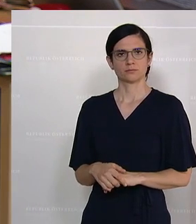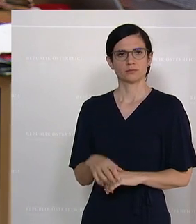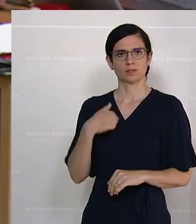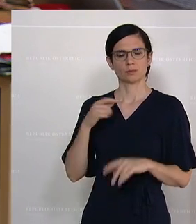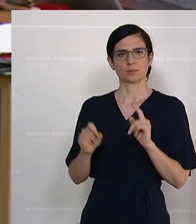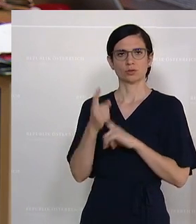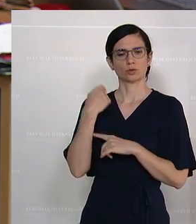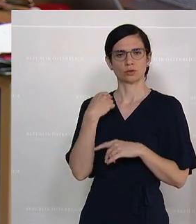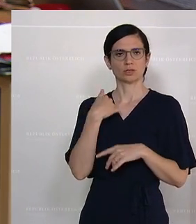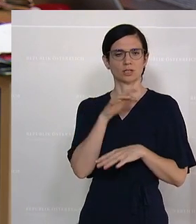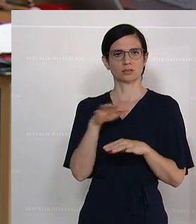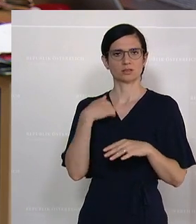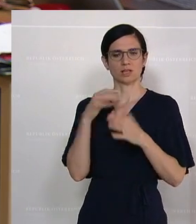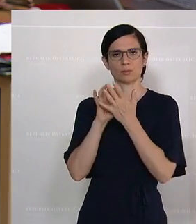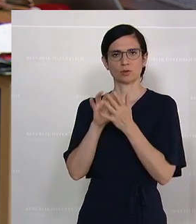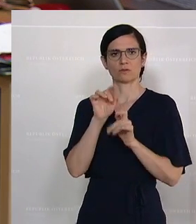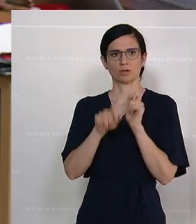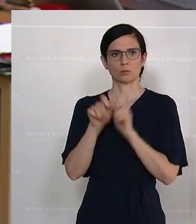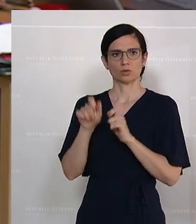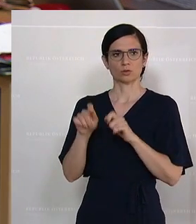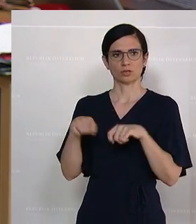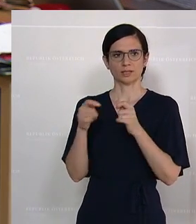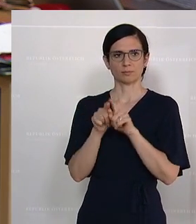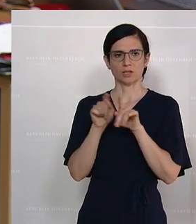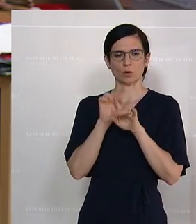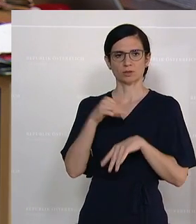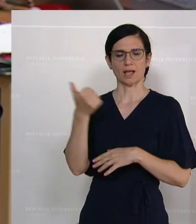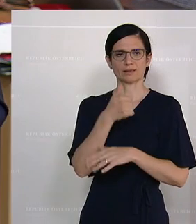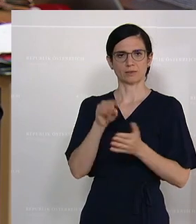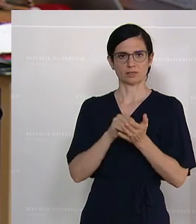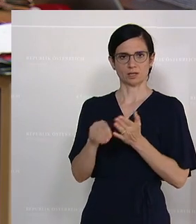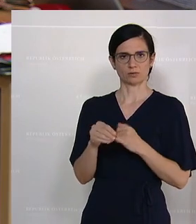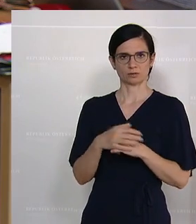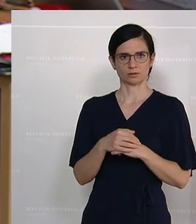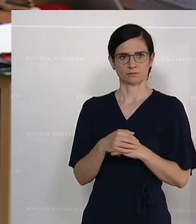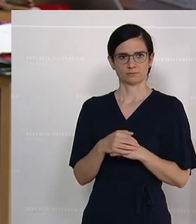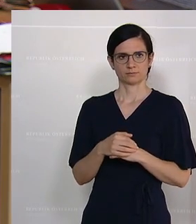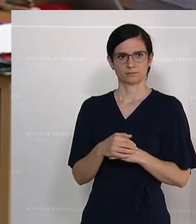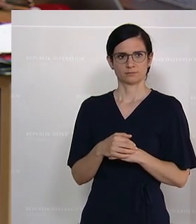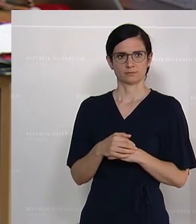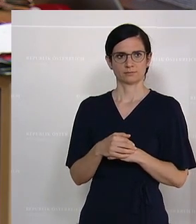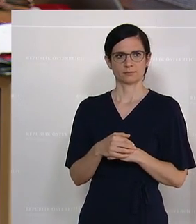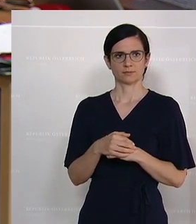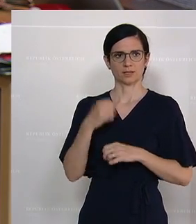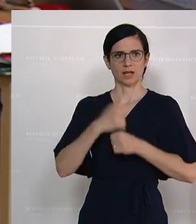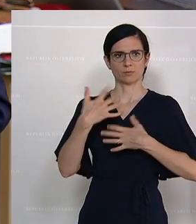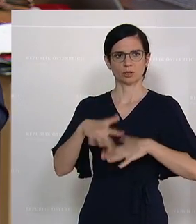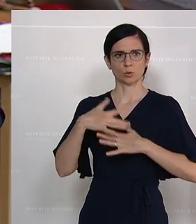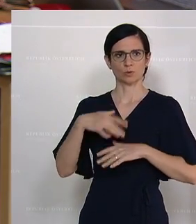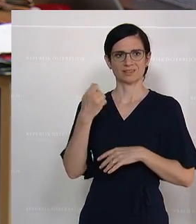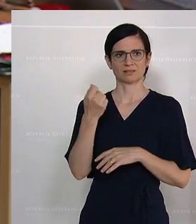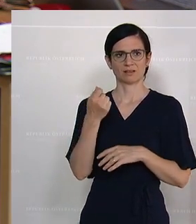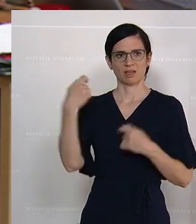betroffenen gibt es einmalzahlungen auch das ist aber wichtig weil man genannt wird 300 euro für besonders betroffene zum beispiel arbeitslosengeld beziehen